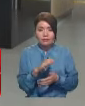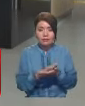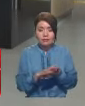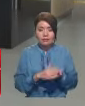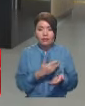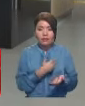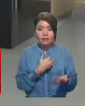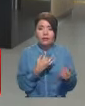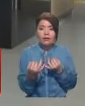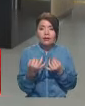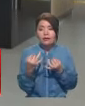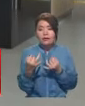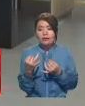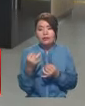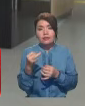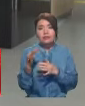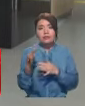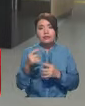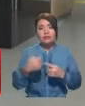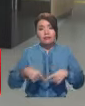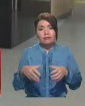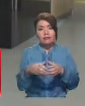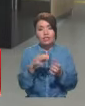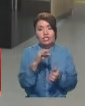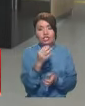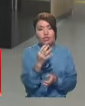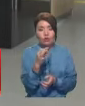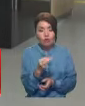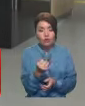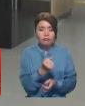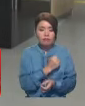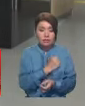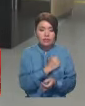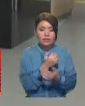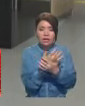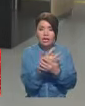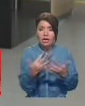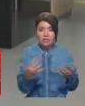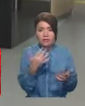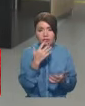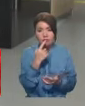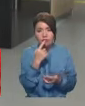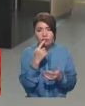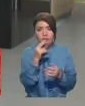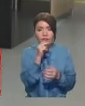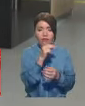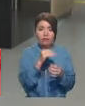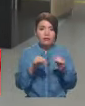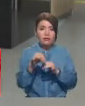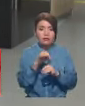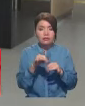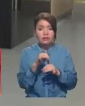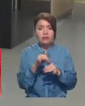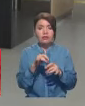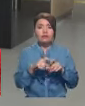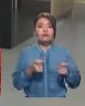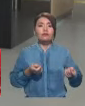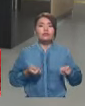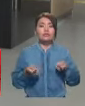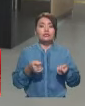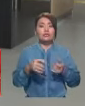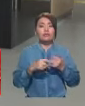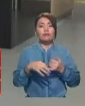с представителями компании ТШО. К сожалению, вот прямо на разных языках говорят с администрацией, с землепользователями.